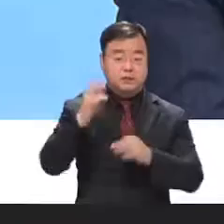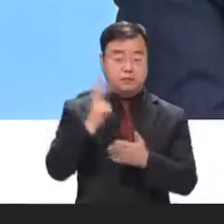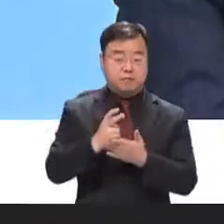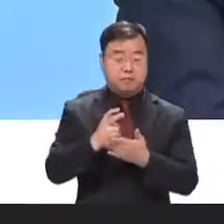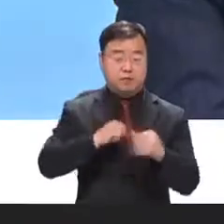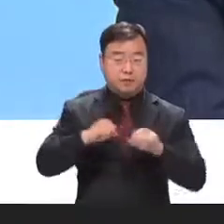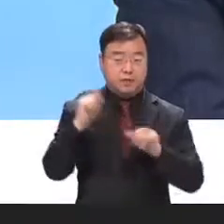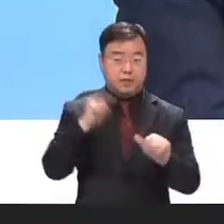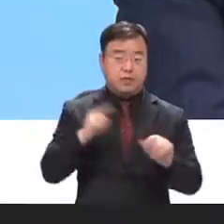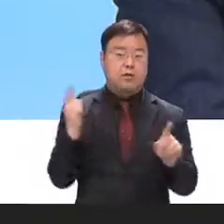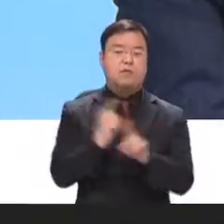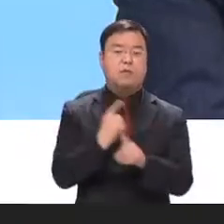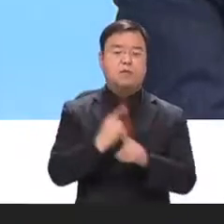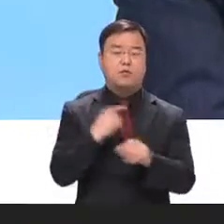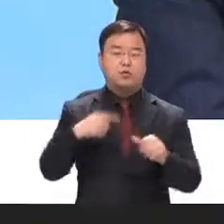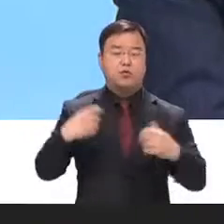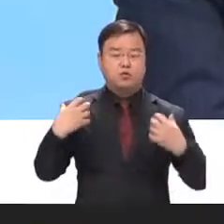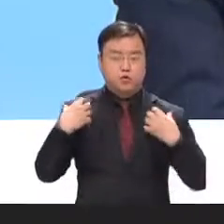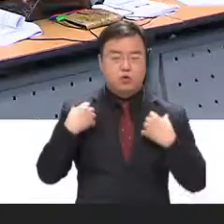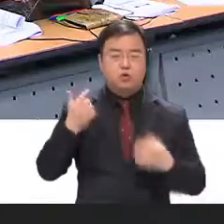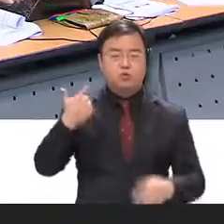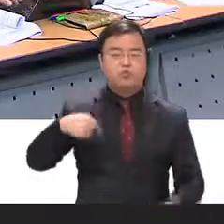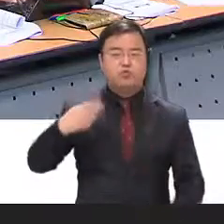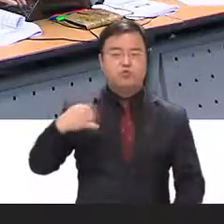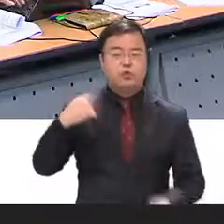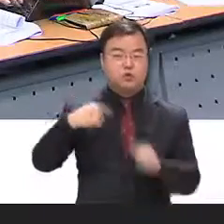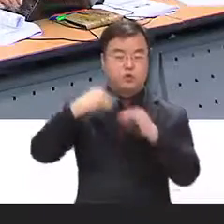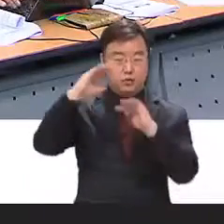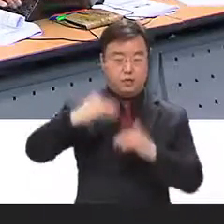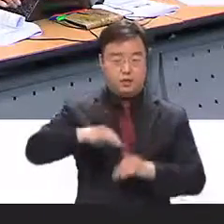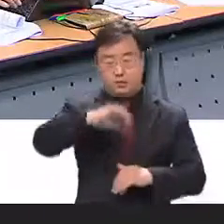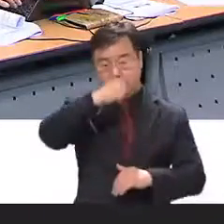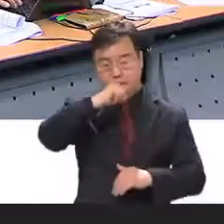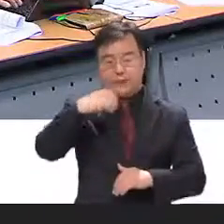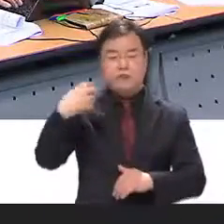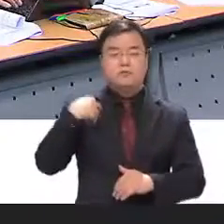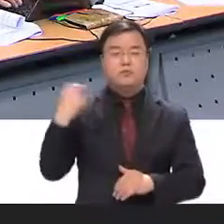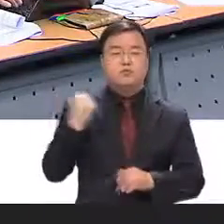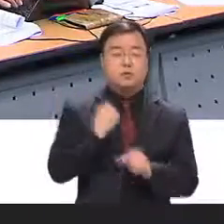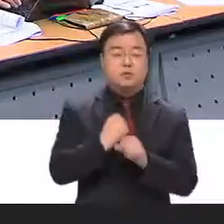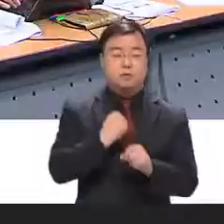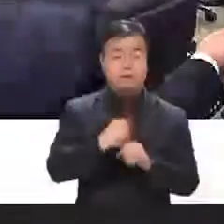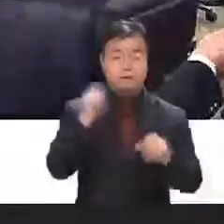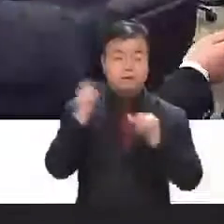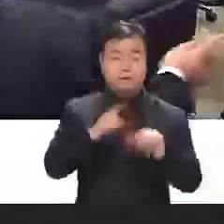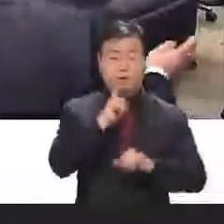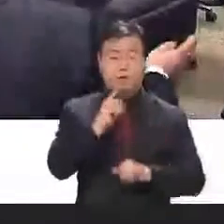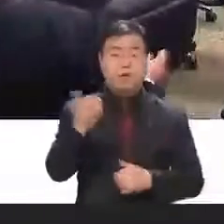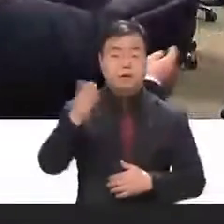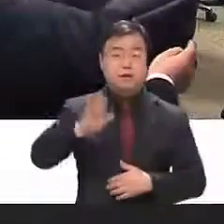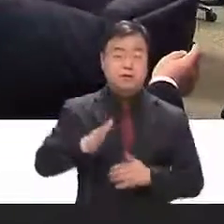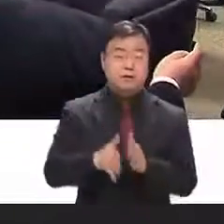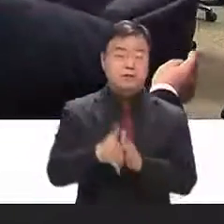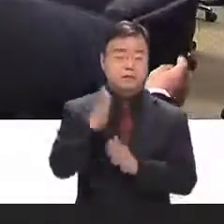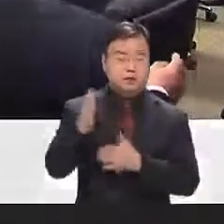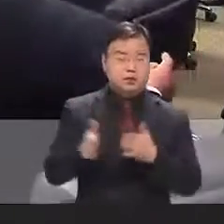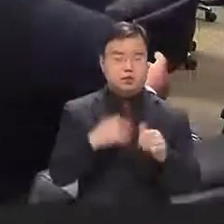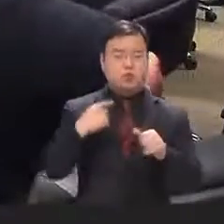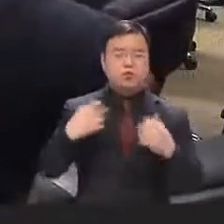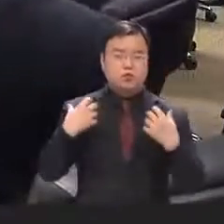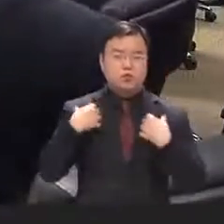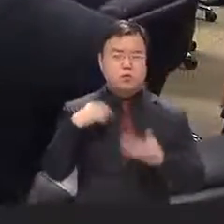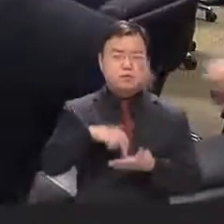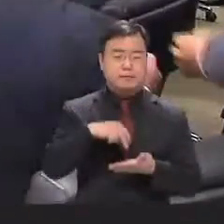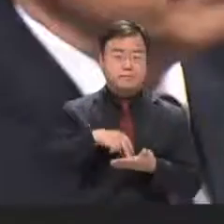바꿔 교육청의 누리과정 예산을 의무적으로 지출 하도록 했는데요 당시 시도교육청 들의 입장 반영이 전혀 안 되면서